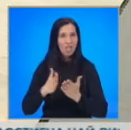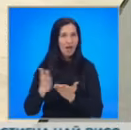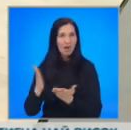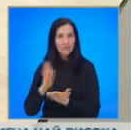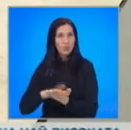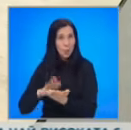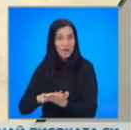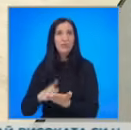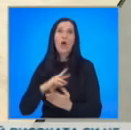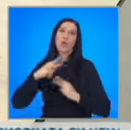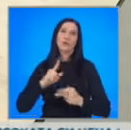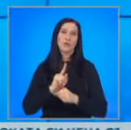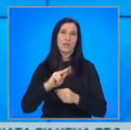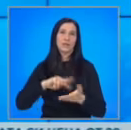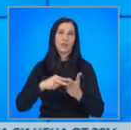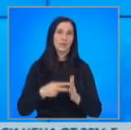на 11 юли.